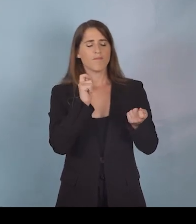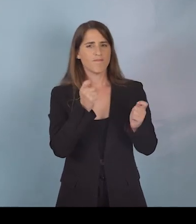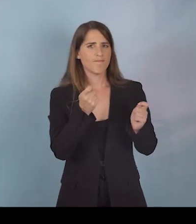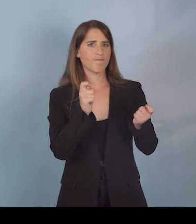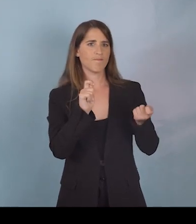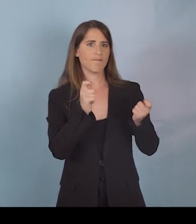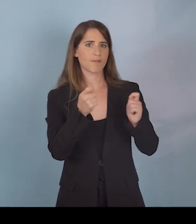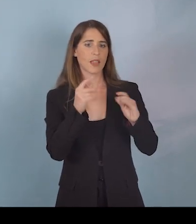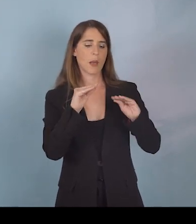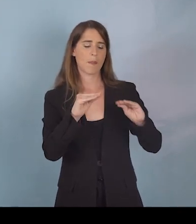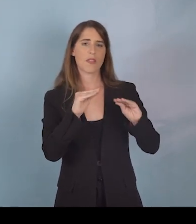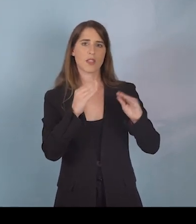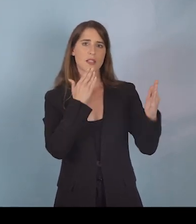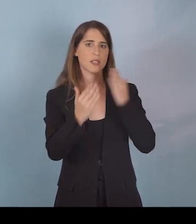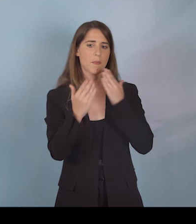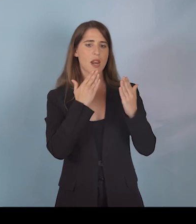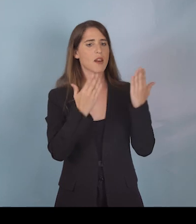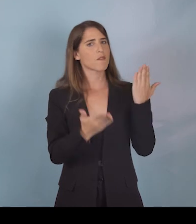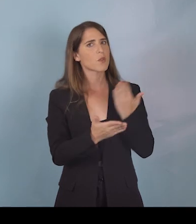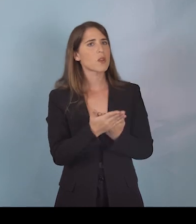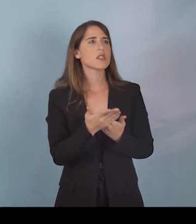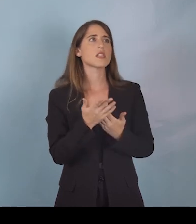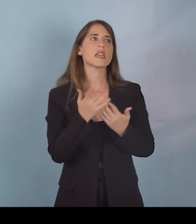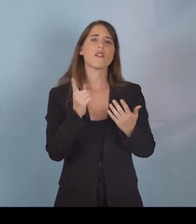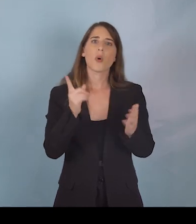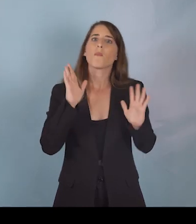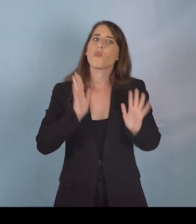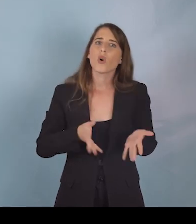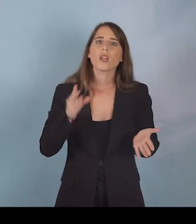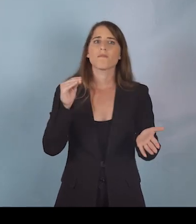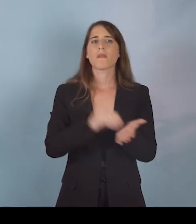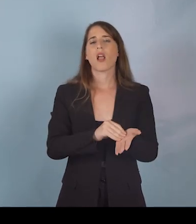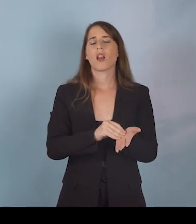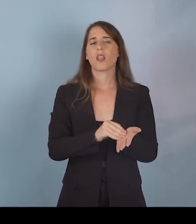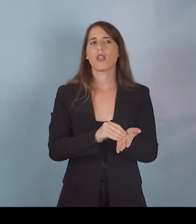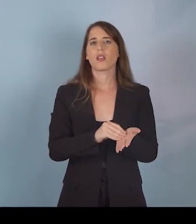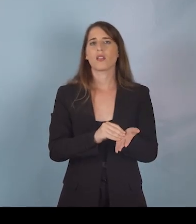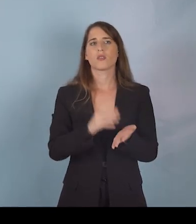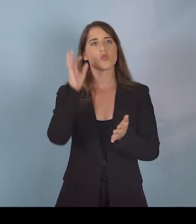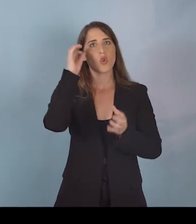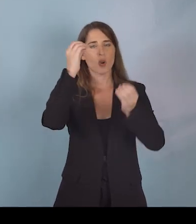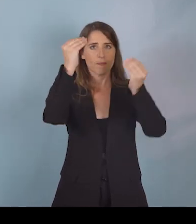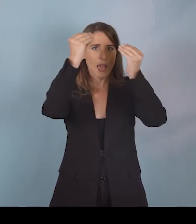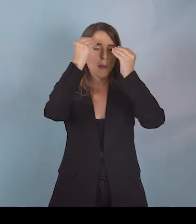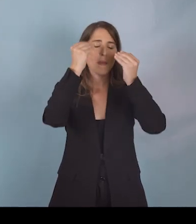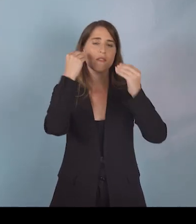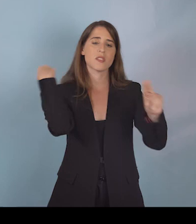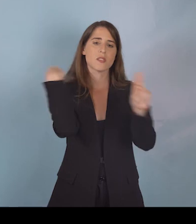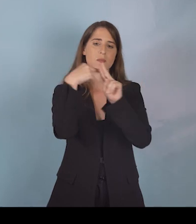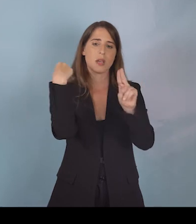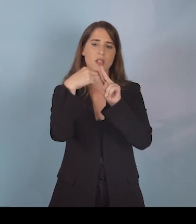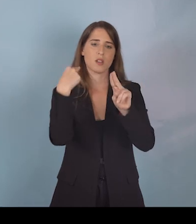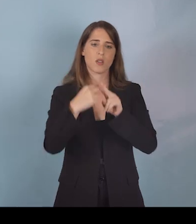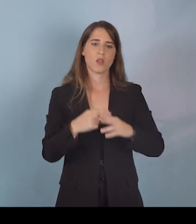Και μετά είδαμε ότι κάπως αλλάξαν τα πράγματα μετά τα εκπαιδευτικά σεμινάρια. Οπότε αυτό θα μπορούσε να επαναληφθεί και